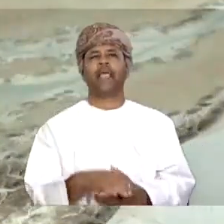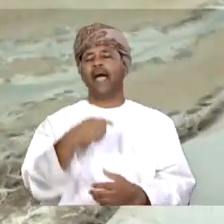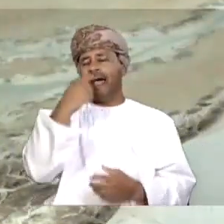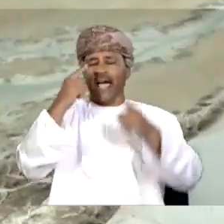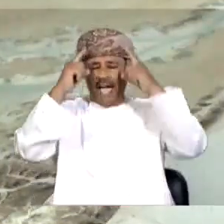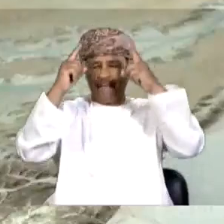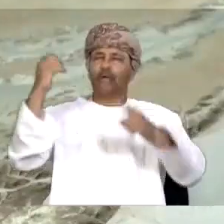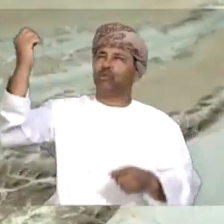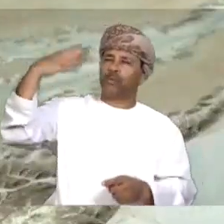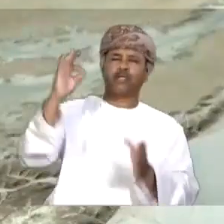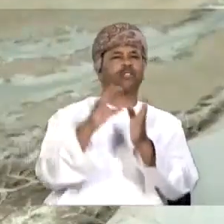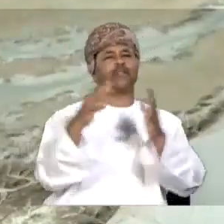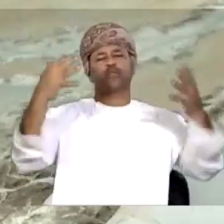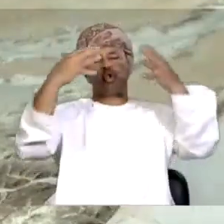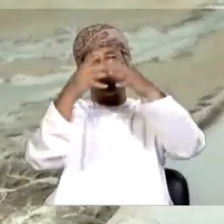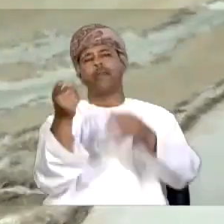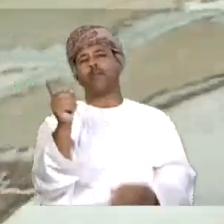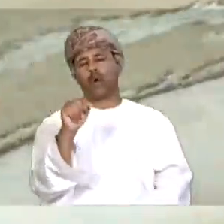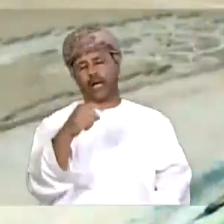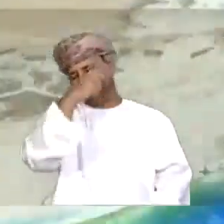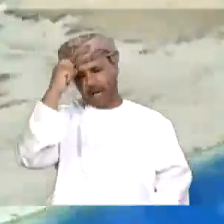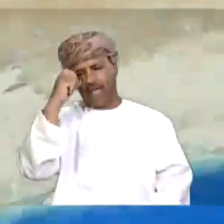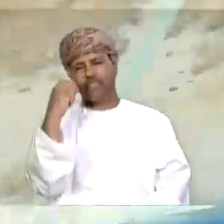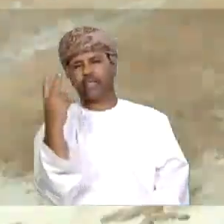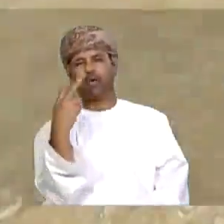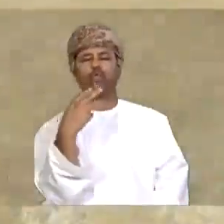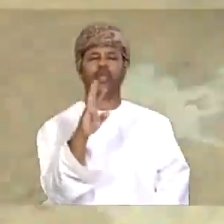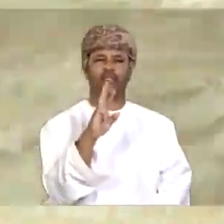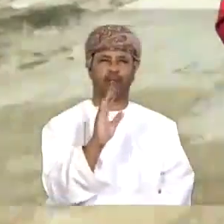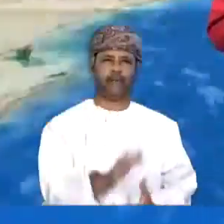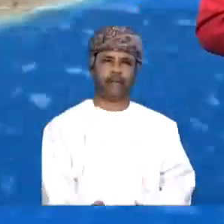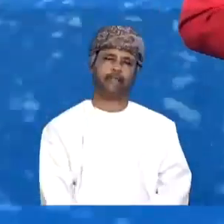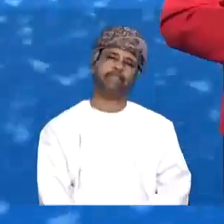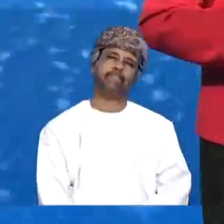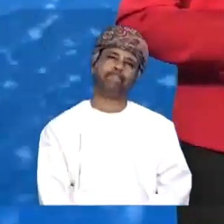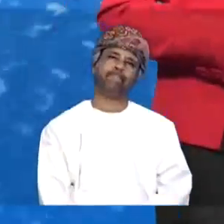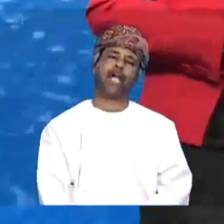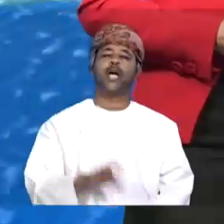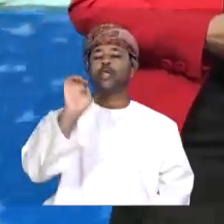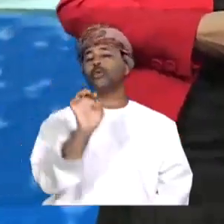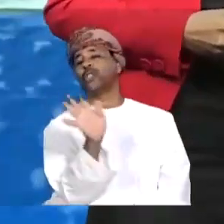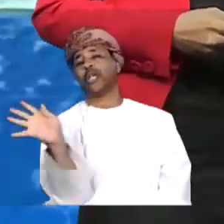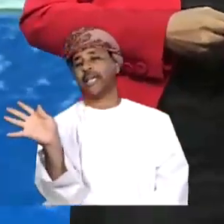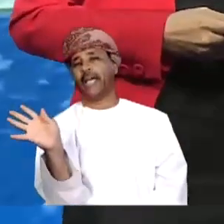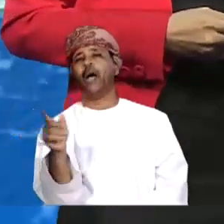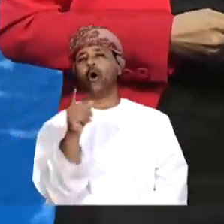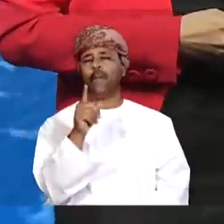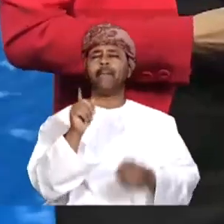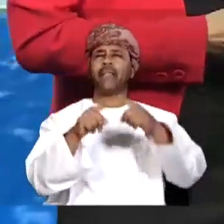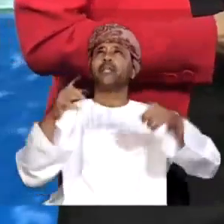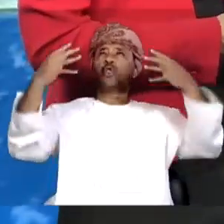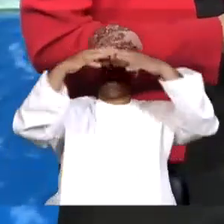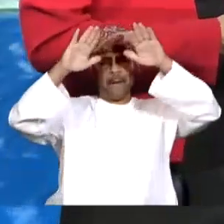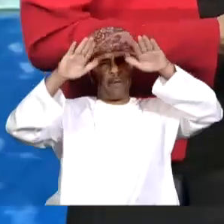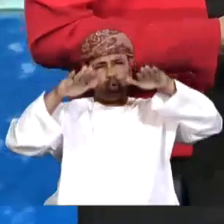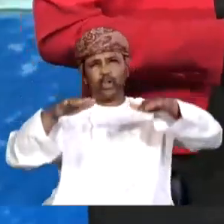أجواء مشمسة خالية من السحب للنهار القادم والعظمى 32 درجة مئوية. المناطق جنوب الشرقية بعض السحب المنخفضة عموما